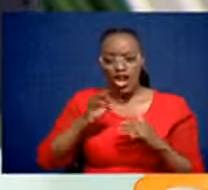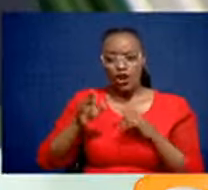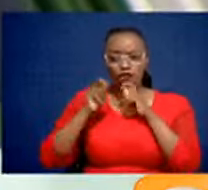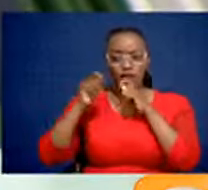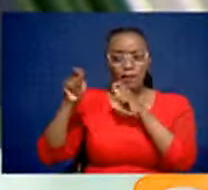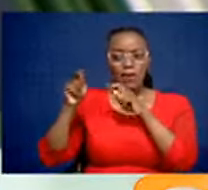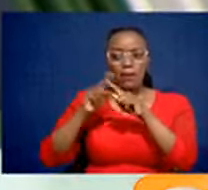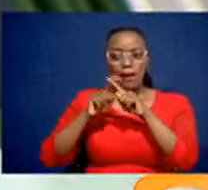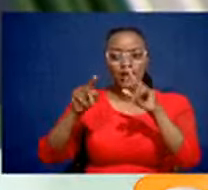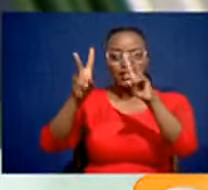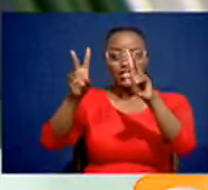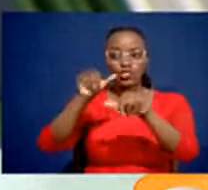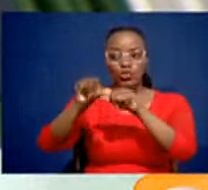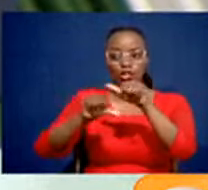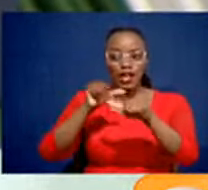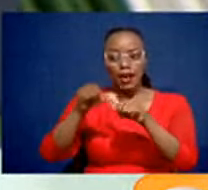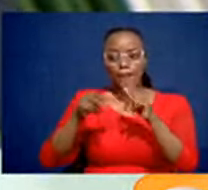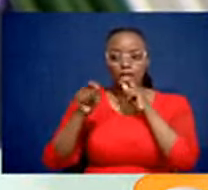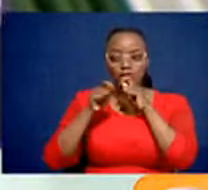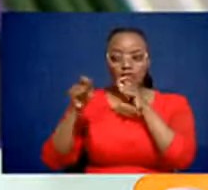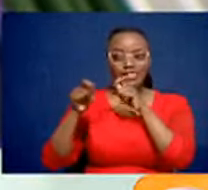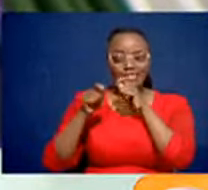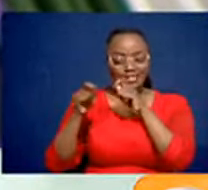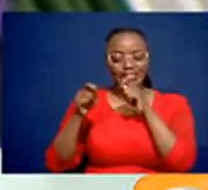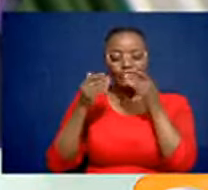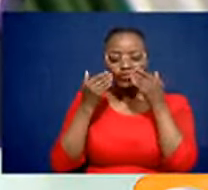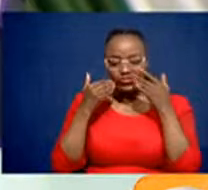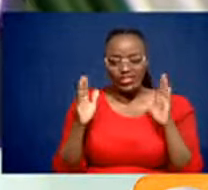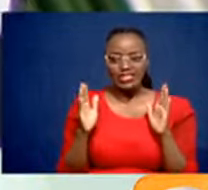Lakini mambo ya miwa tumesha kamilisha